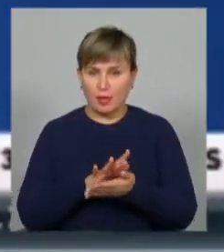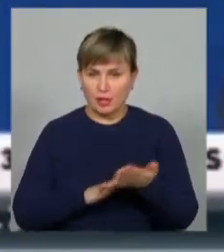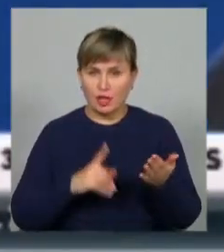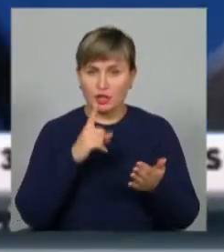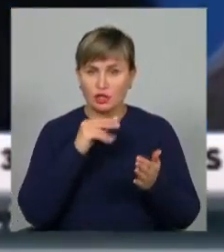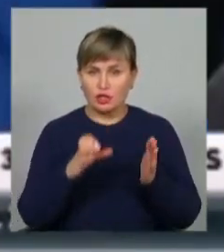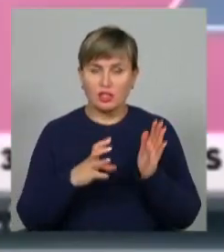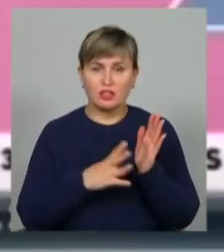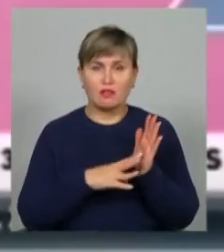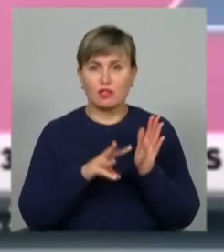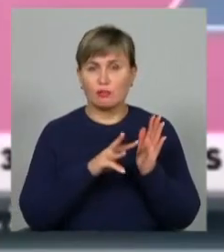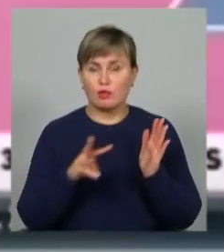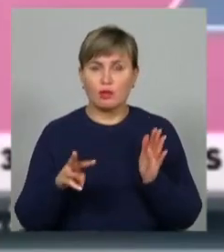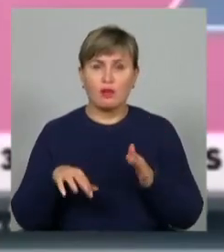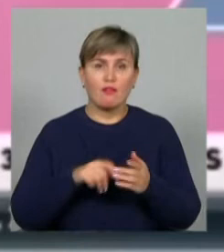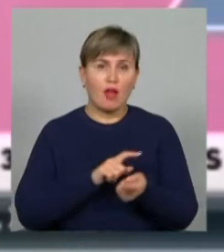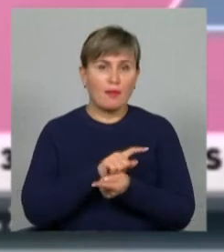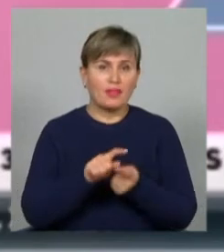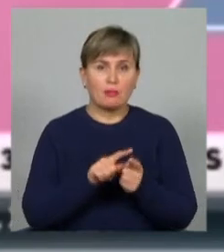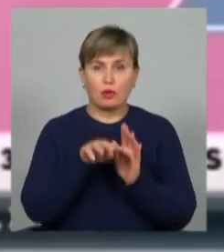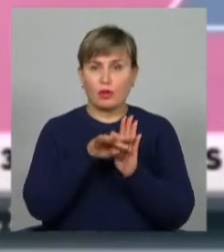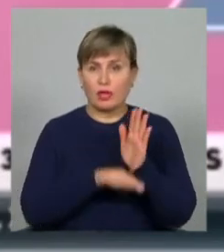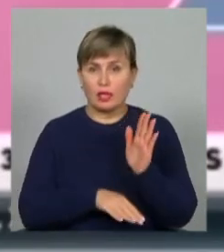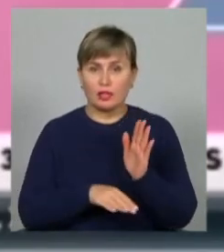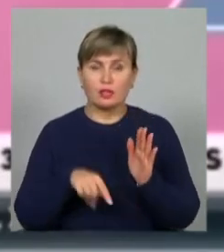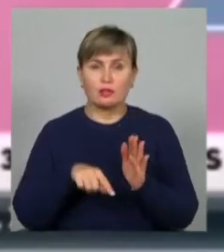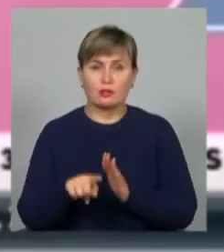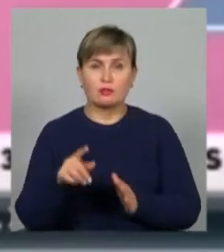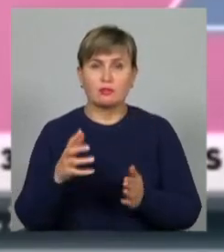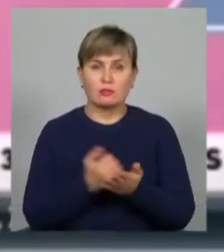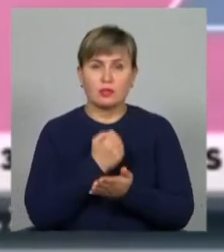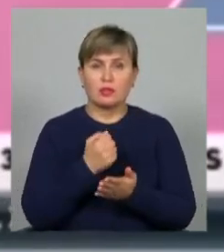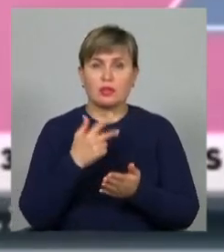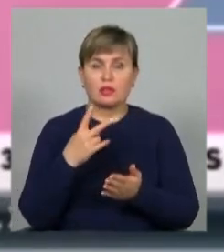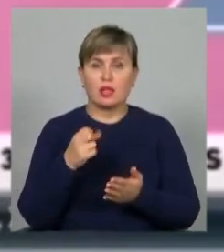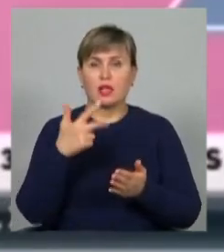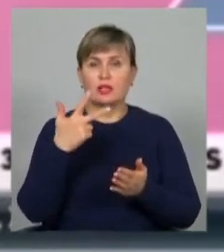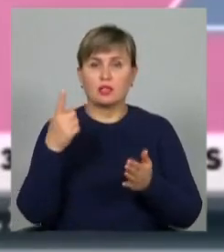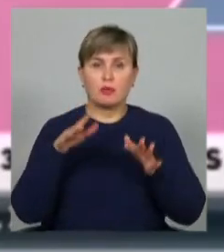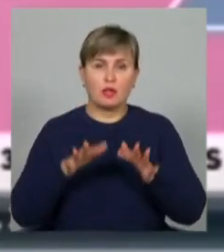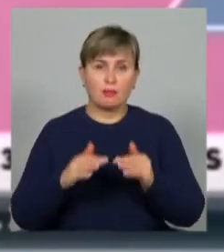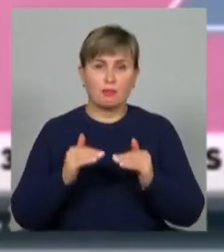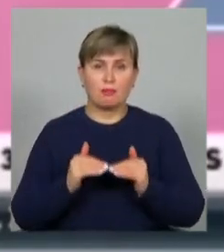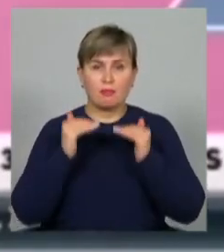9 минут. Таким образом, в обновленном рейтинге ATP Бублик поднялся на 31 место. Это